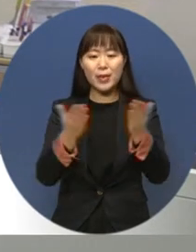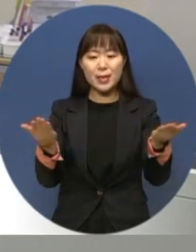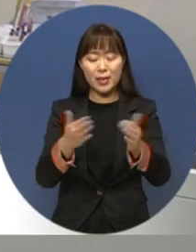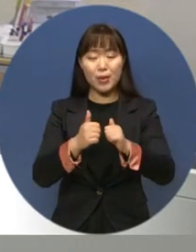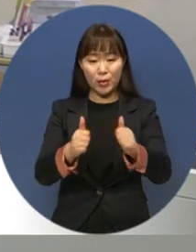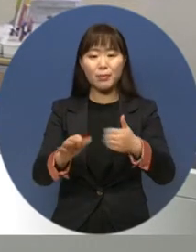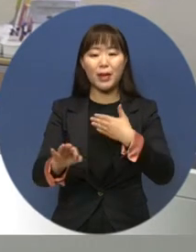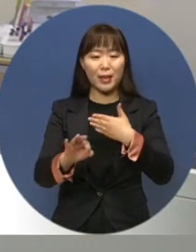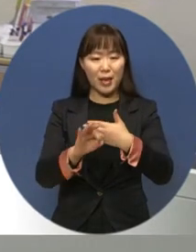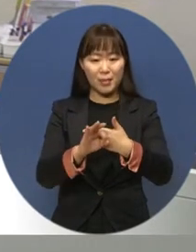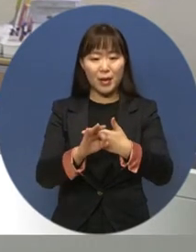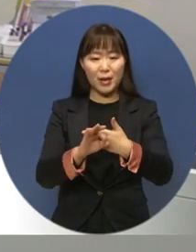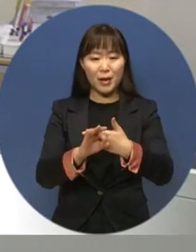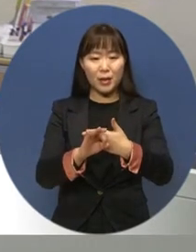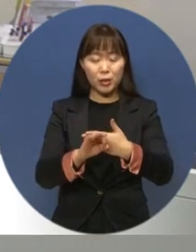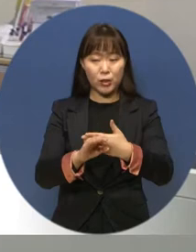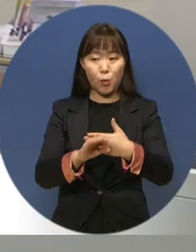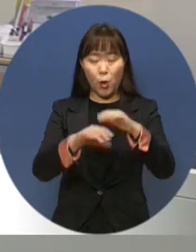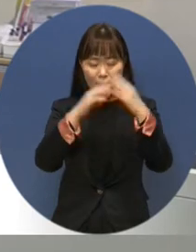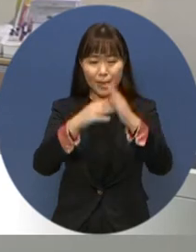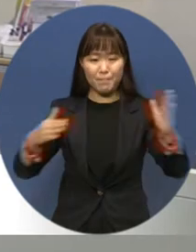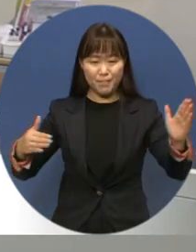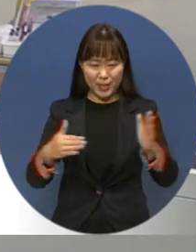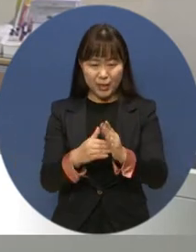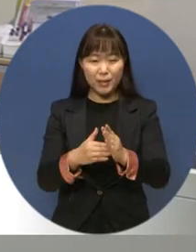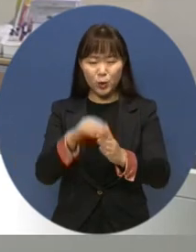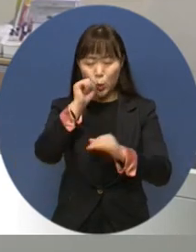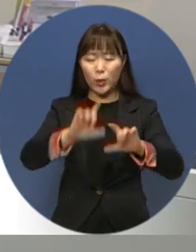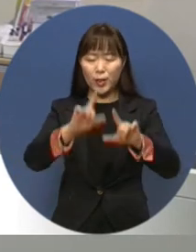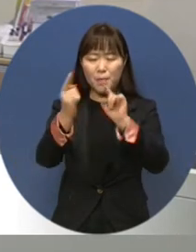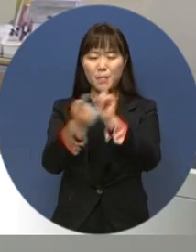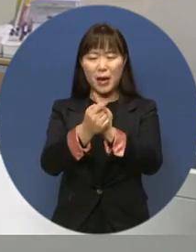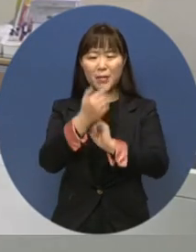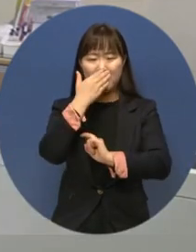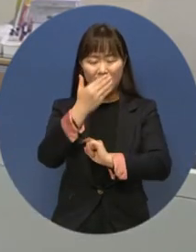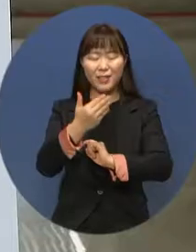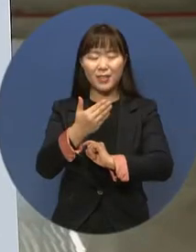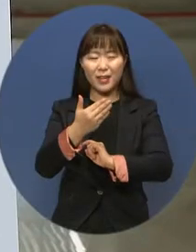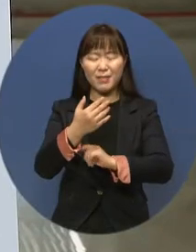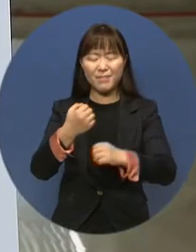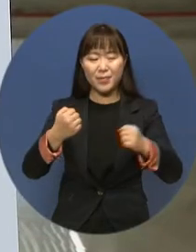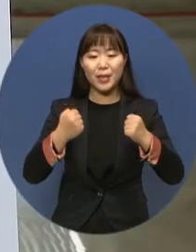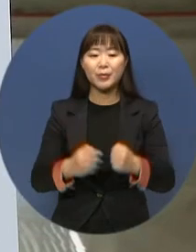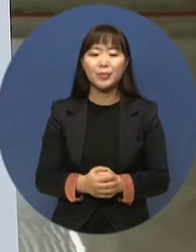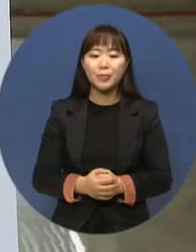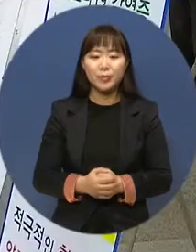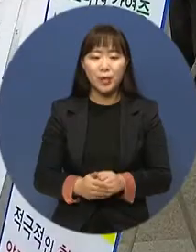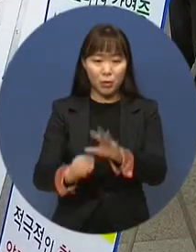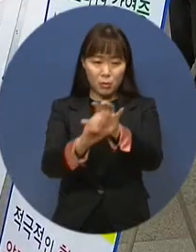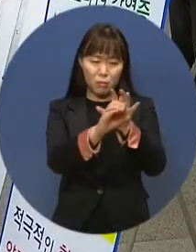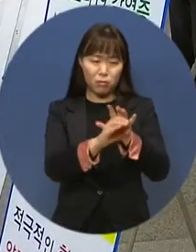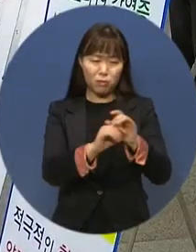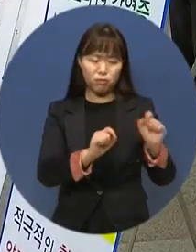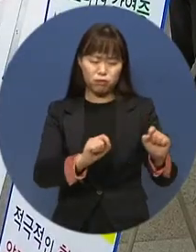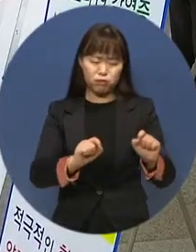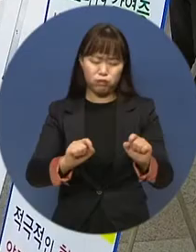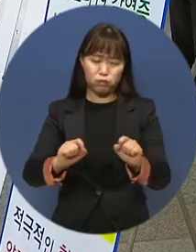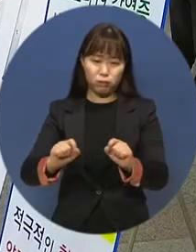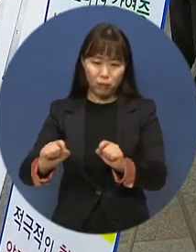하시면 끝나는 날이 있고 좋은 날이 올 거라고 믿습니다. 네, 힘내세요. 코로나19 감염세가